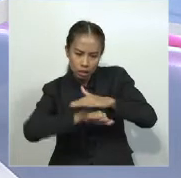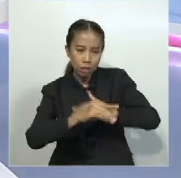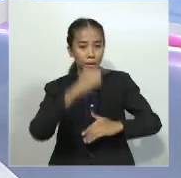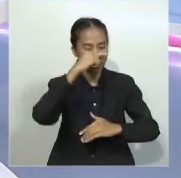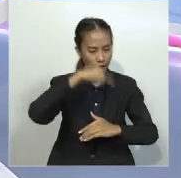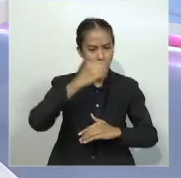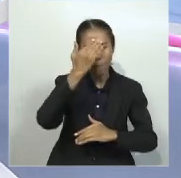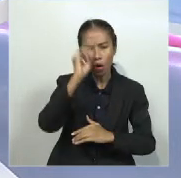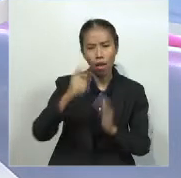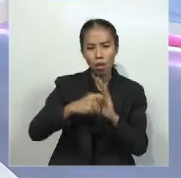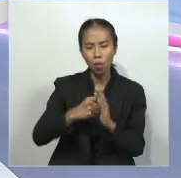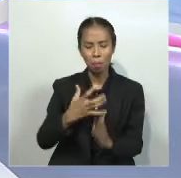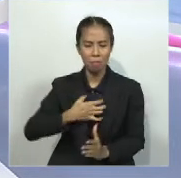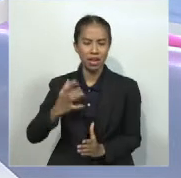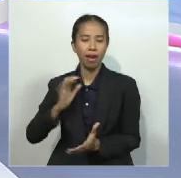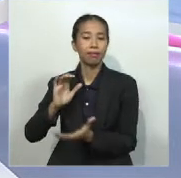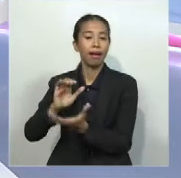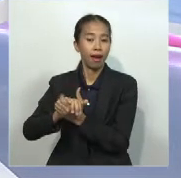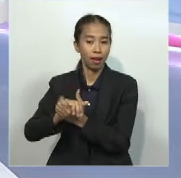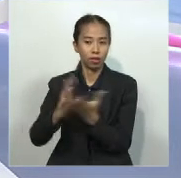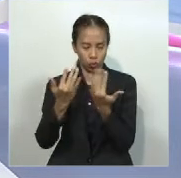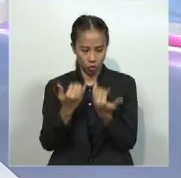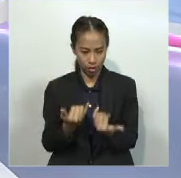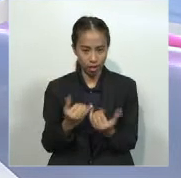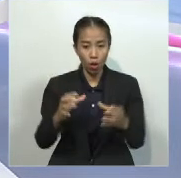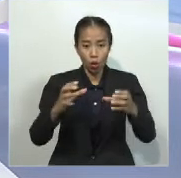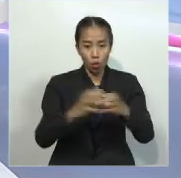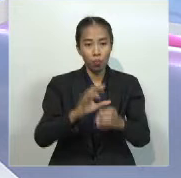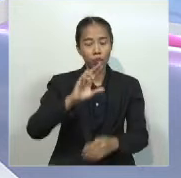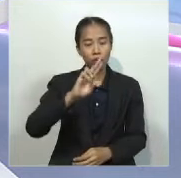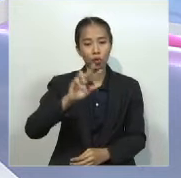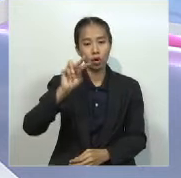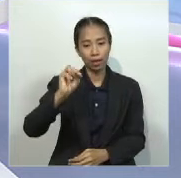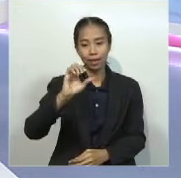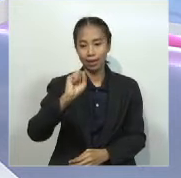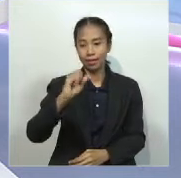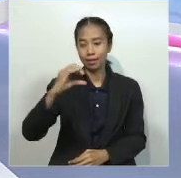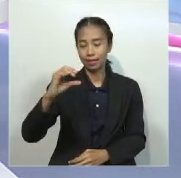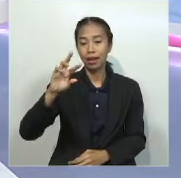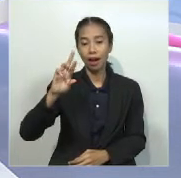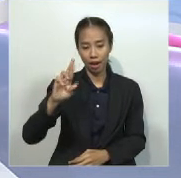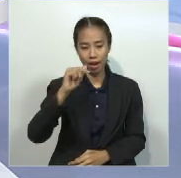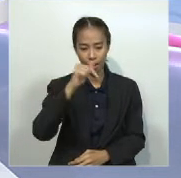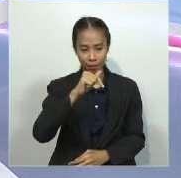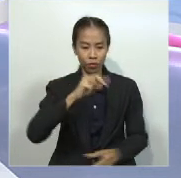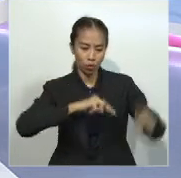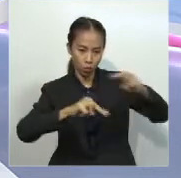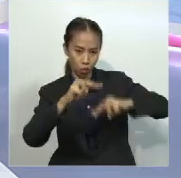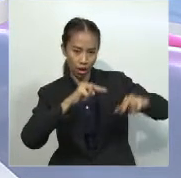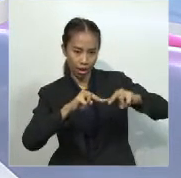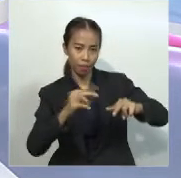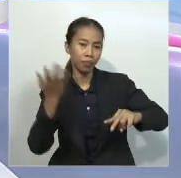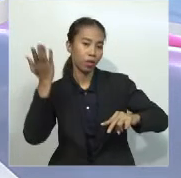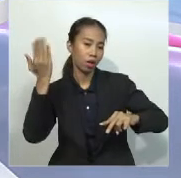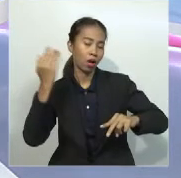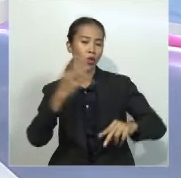ศที่3ล่าสุดอยู่ในความดูแลของ UNHCR แล้วนะคะในขณะที่เมื่อวานนี้เนี่ยมีการแถลงการจากสถานทูตซาอุยืน